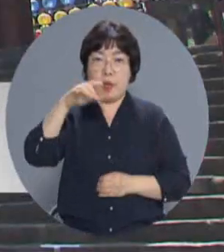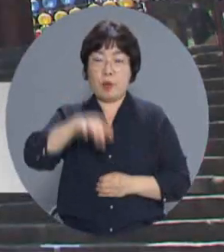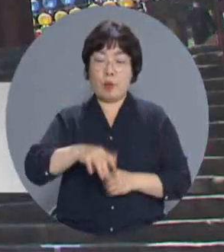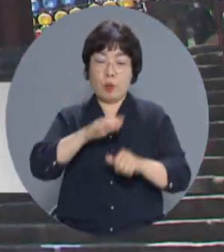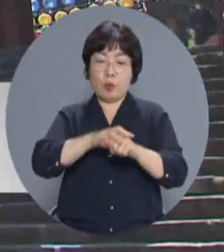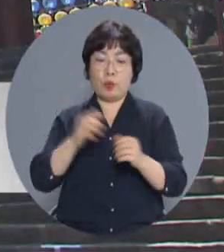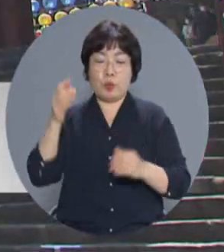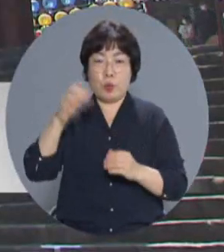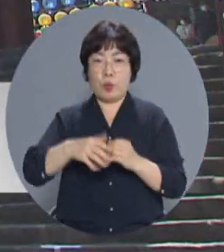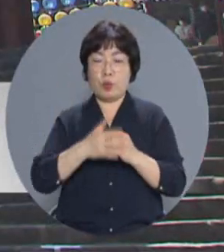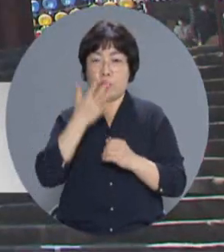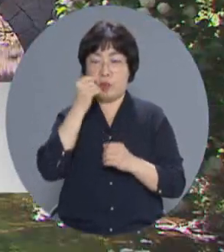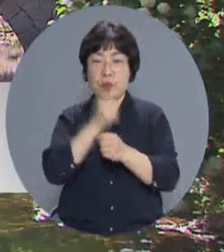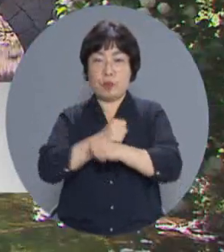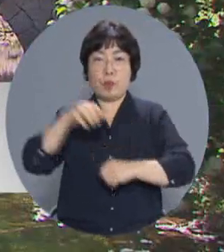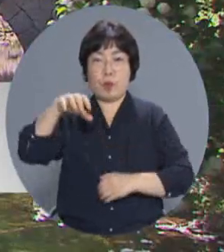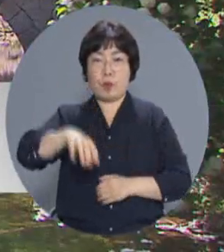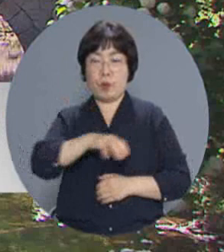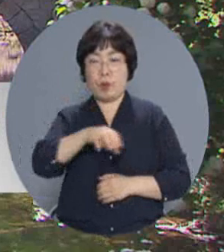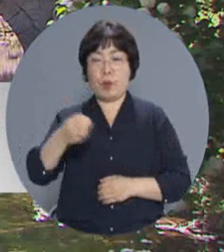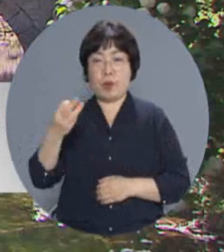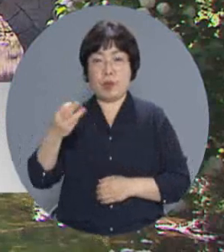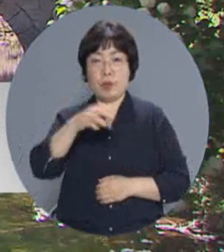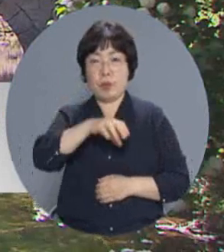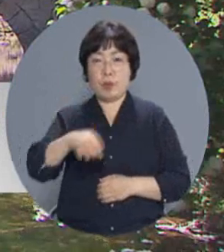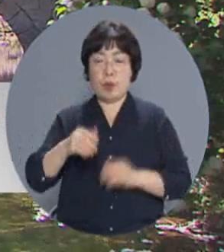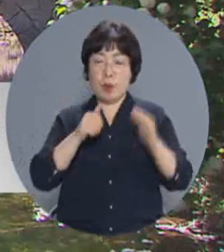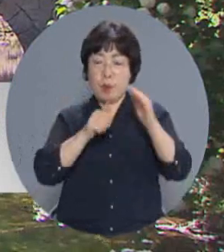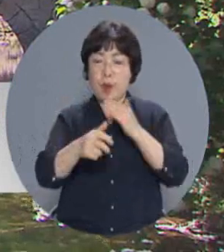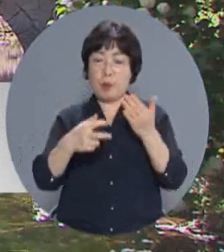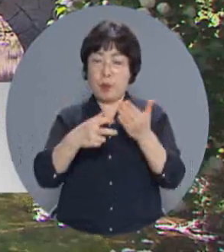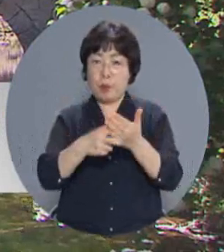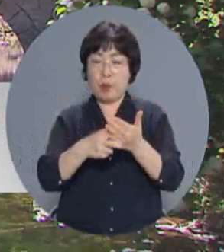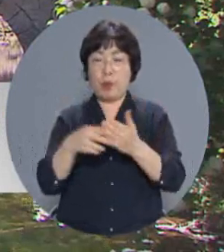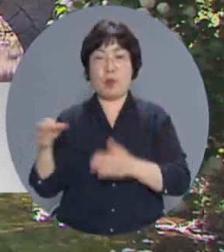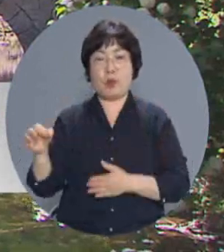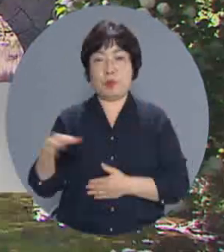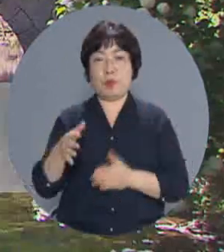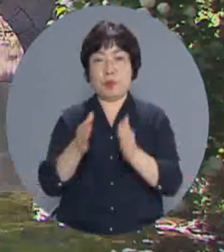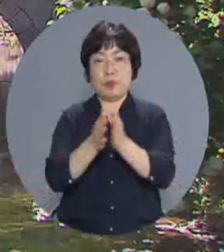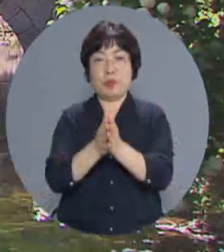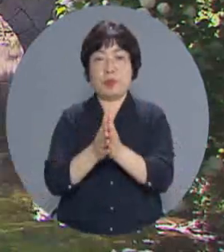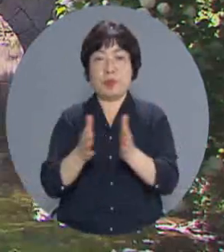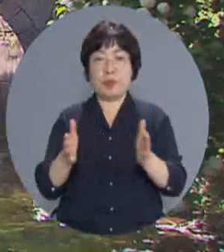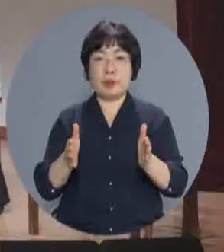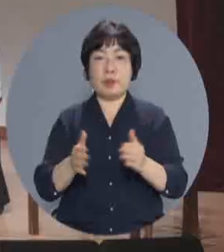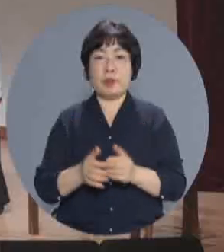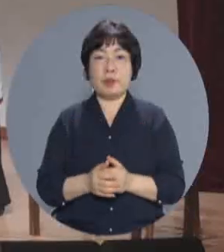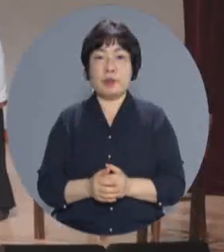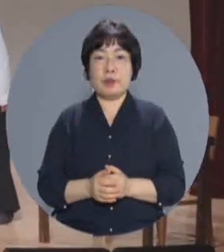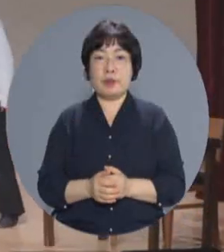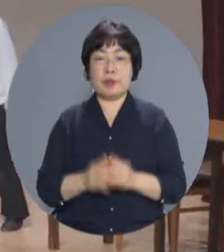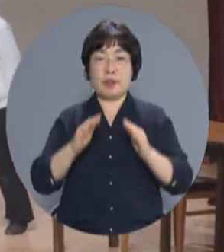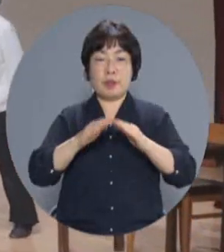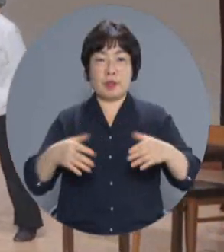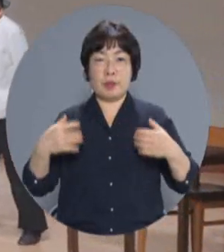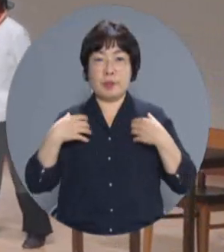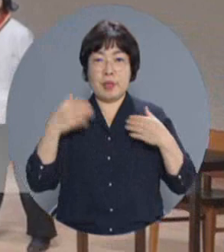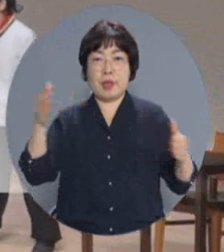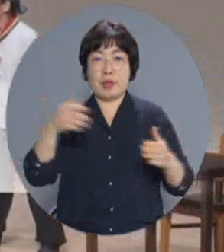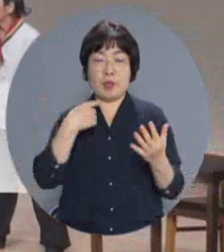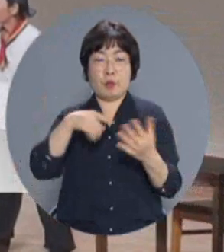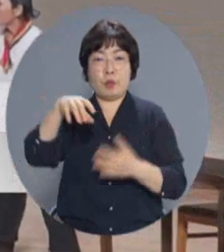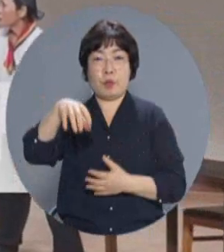흥국사 순천 송광사 등 사찰 13곳에서 문화재 관람료 면제가 시행됩니다 전라남도